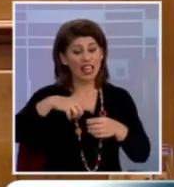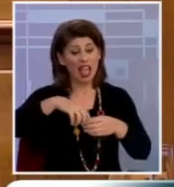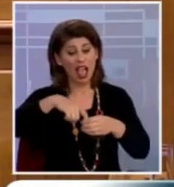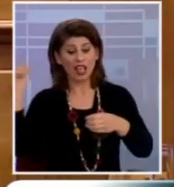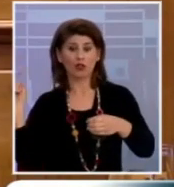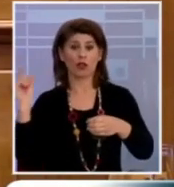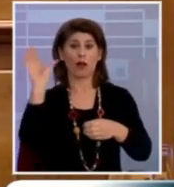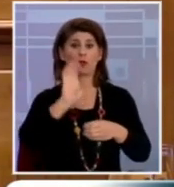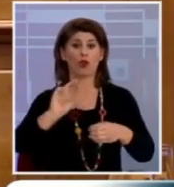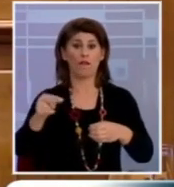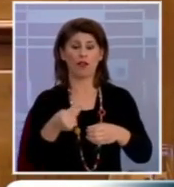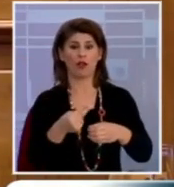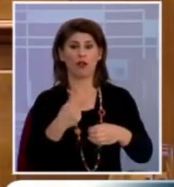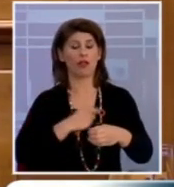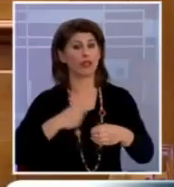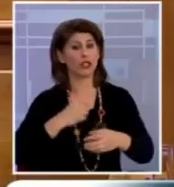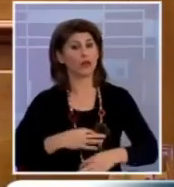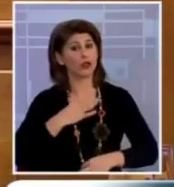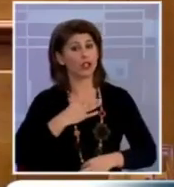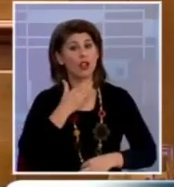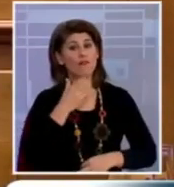σήμερα. Και δυστυχώς από τον κύριο Βενιζέλο.